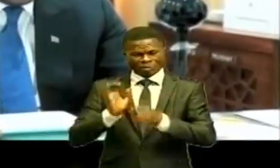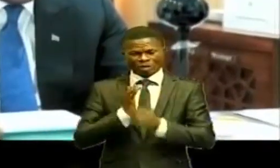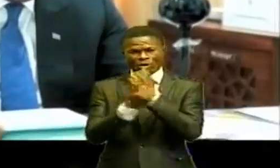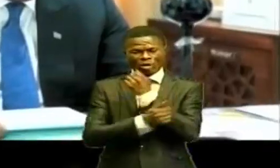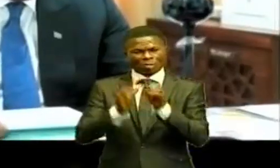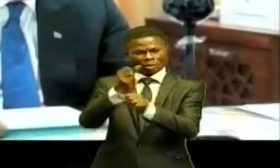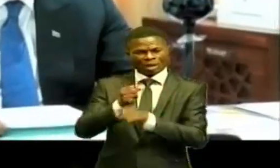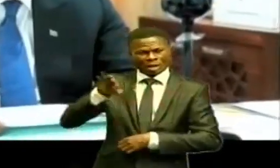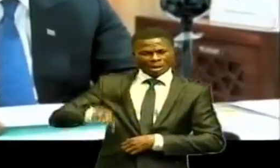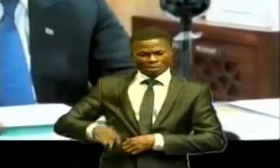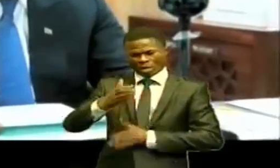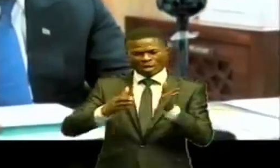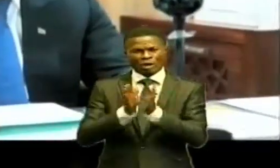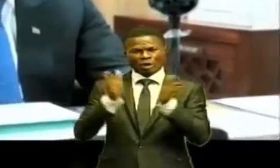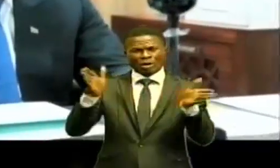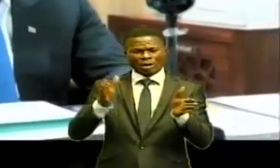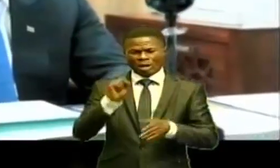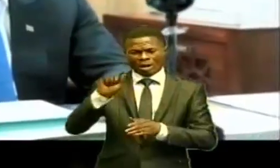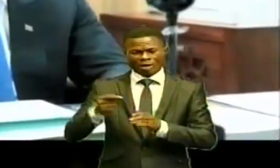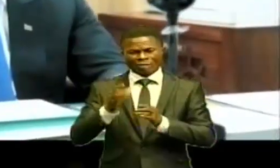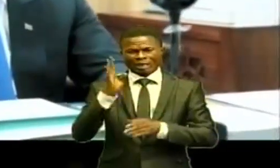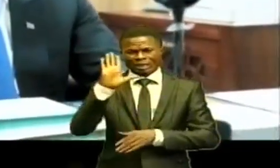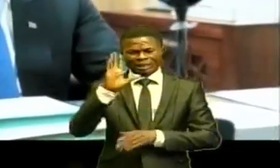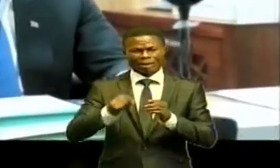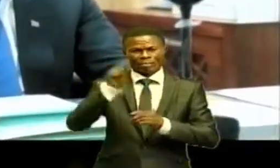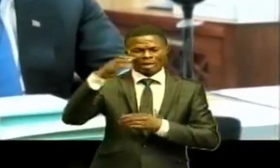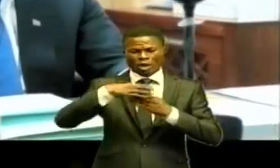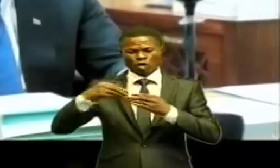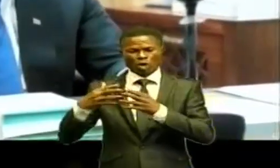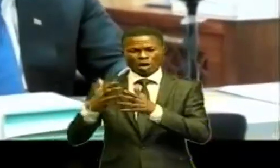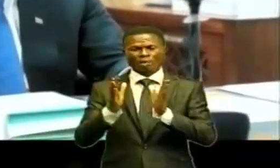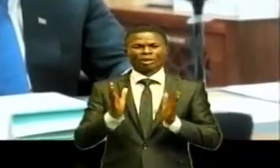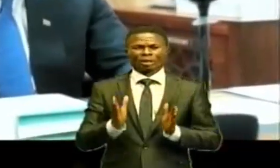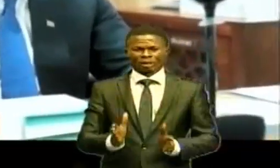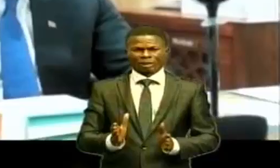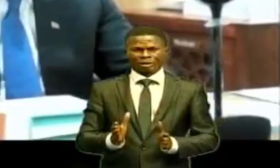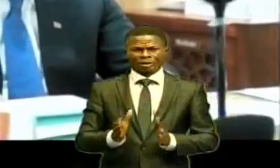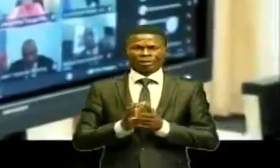de bénéficier d'un décaissement global de 1,5 milliard de dollars américains.